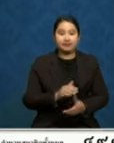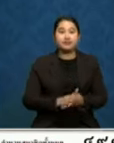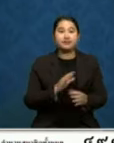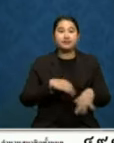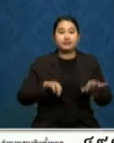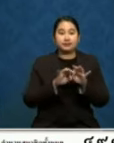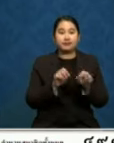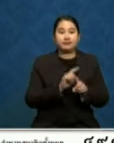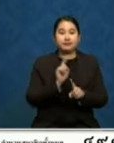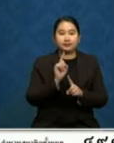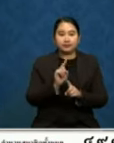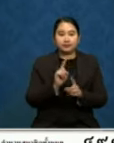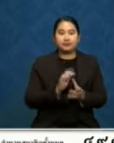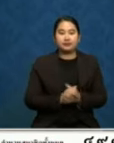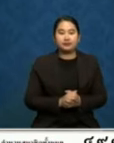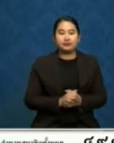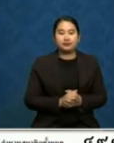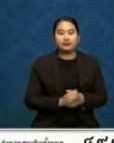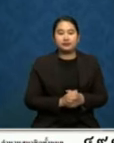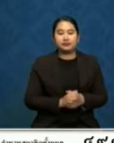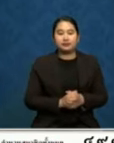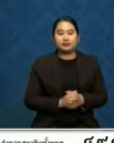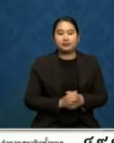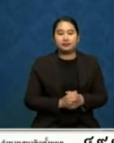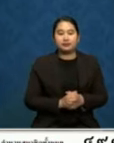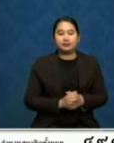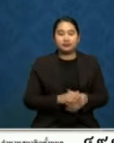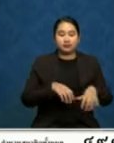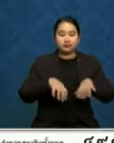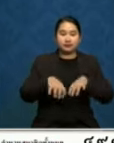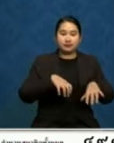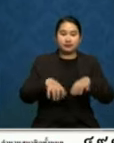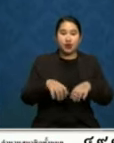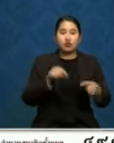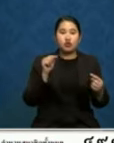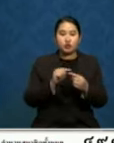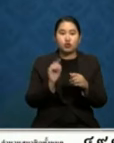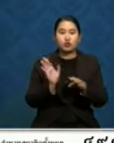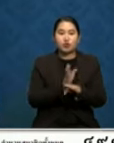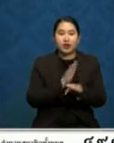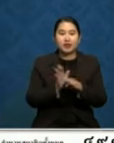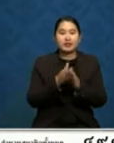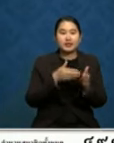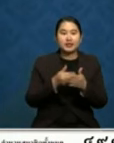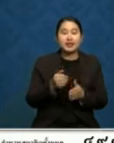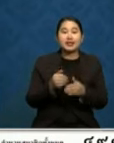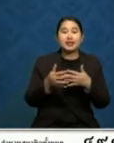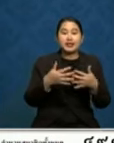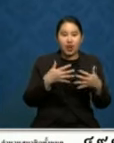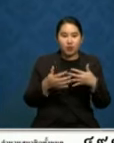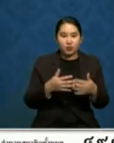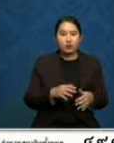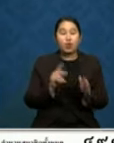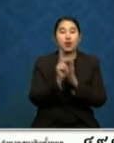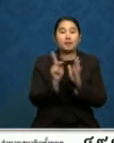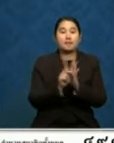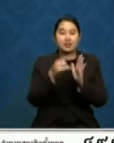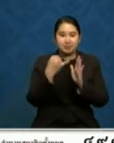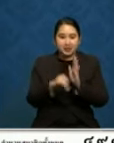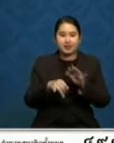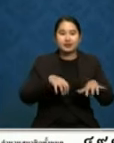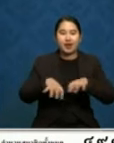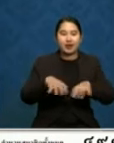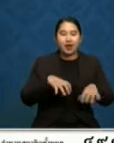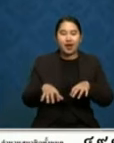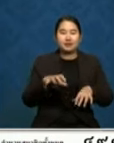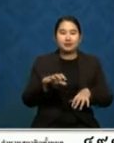1. ต้องจัดการกับเรื่องฮับธุรกิจสีเทาในประเทศไทยให้เด็ดขาดครับอันนี้ก็หมายถึงกระทรว